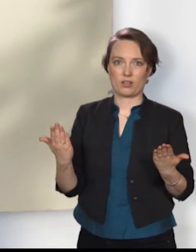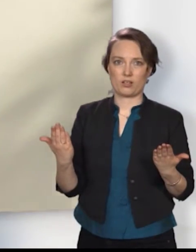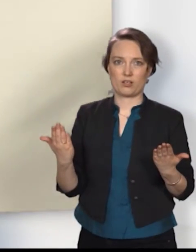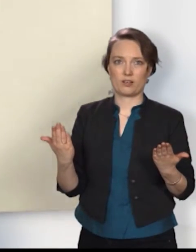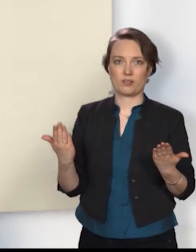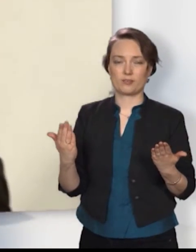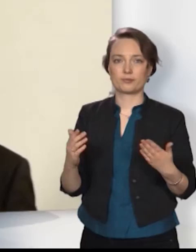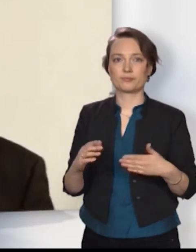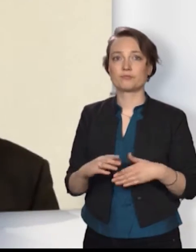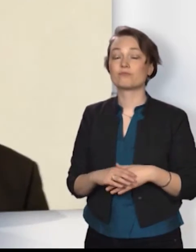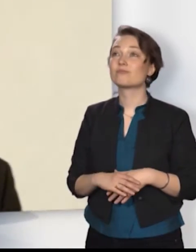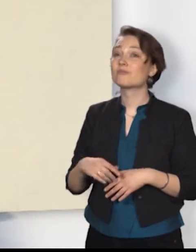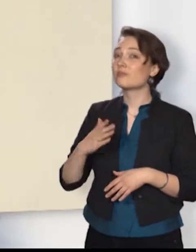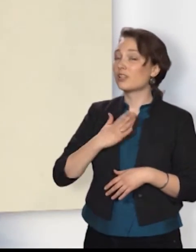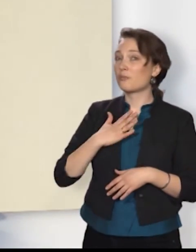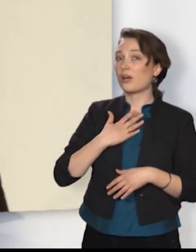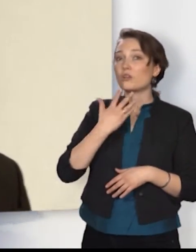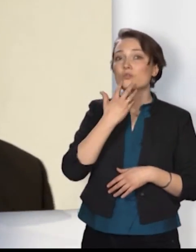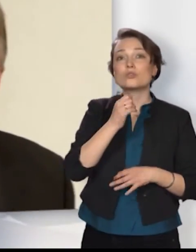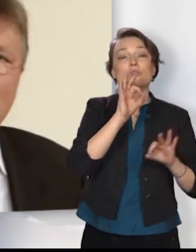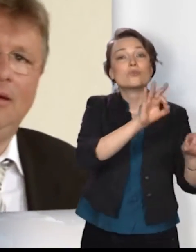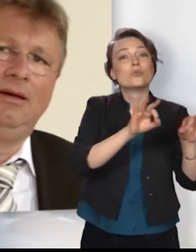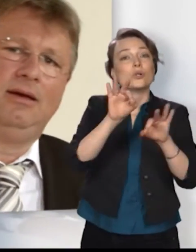Ich wünsche Ihnen, dass Sie,